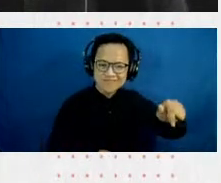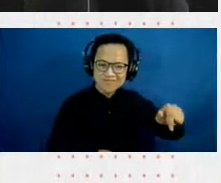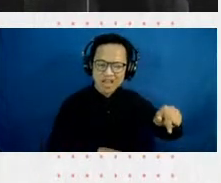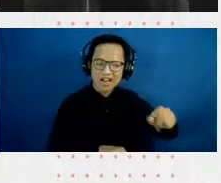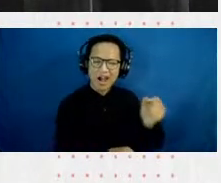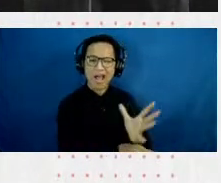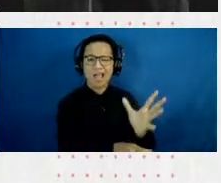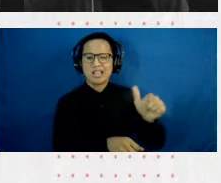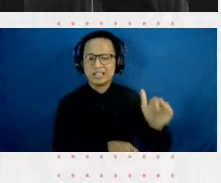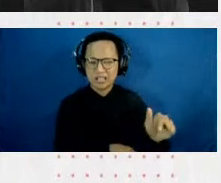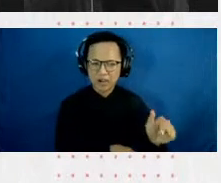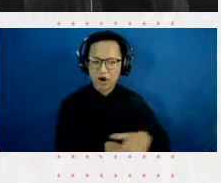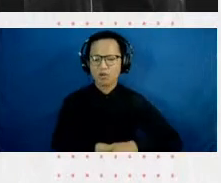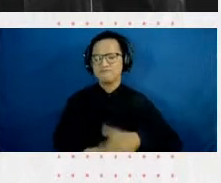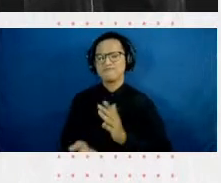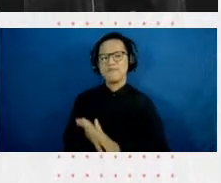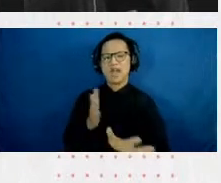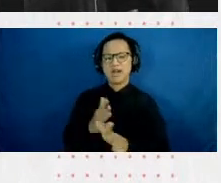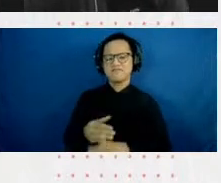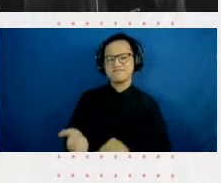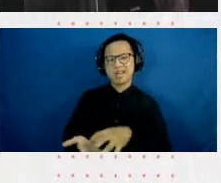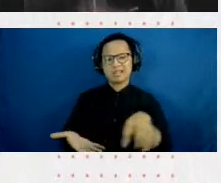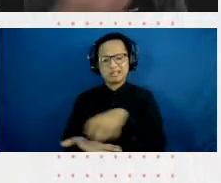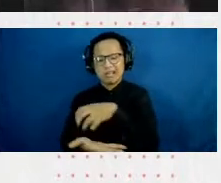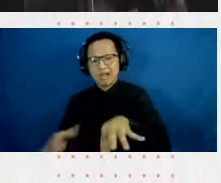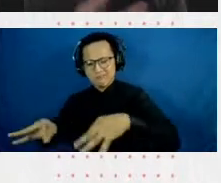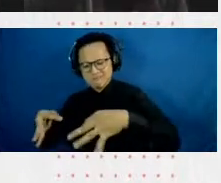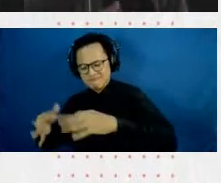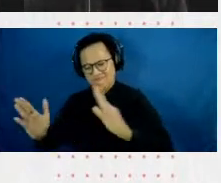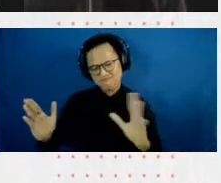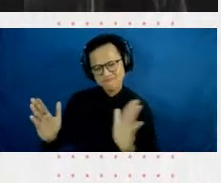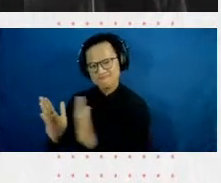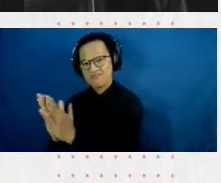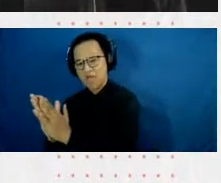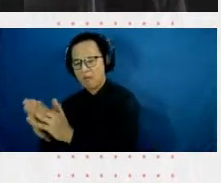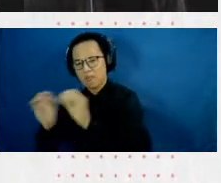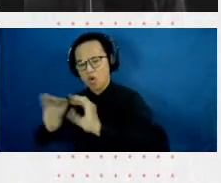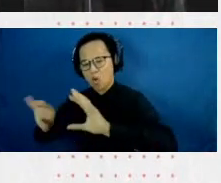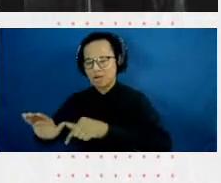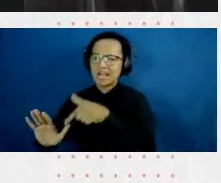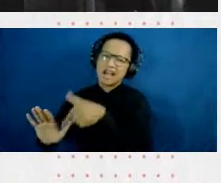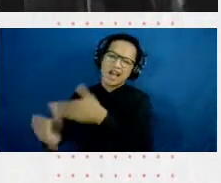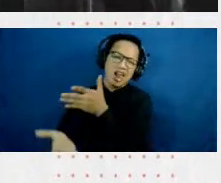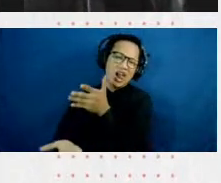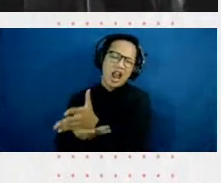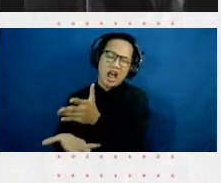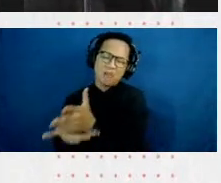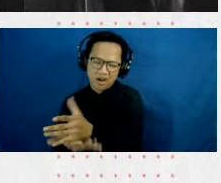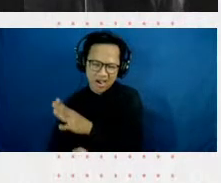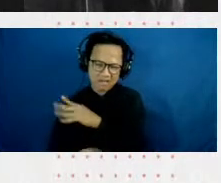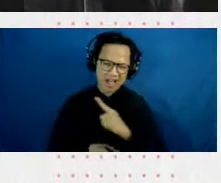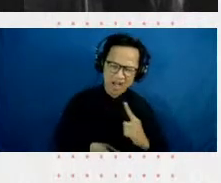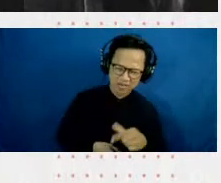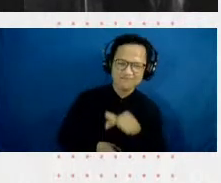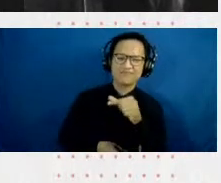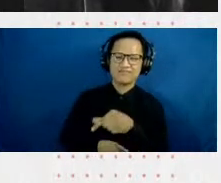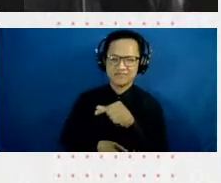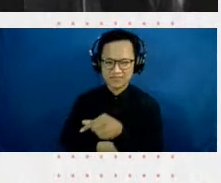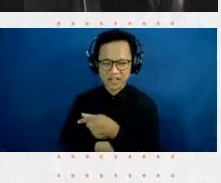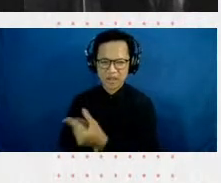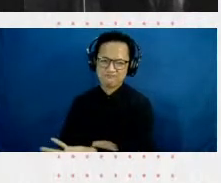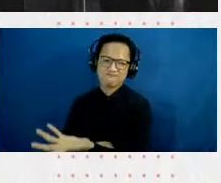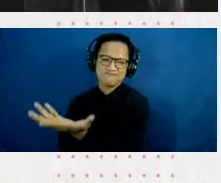di media sosial atau apa sponsor. Dan lebih tapi cepat ya kan algoritmanya kan lebih, juga. Dan lebih cepat kan dari satu orang